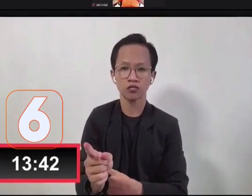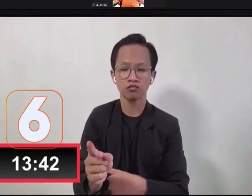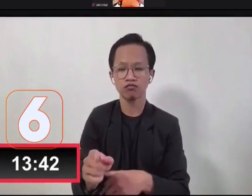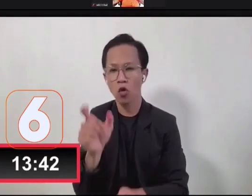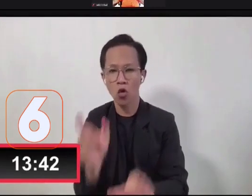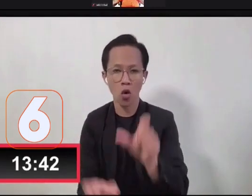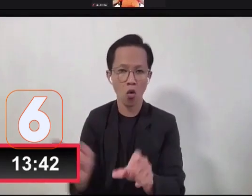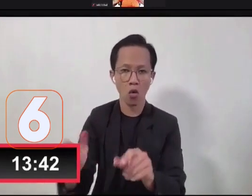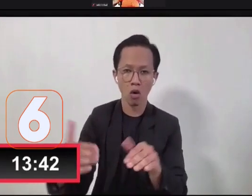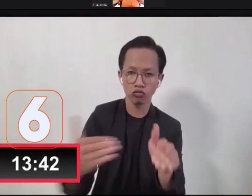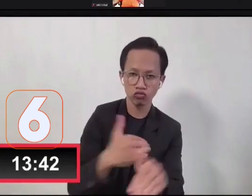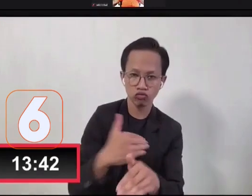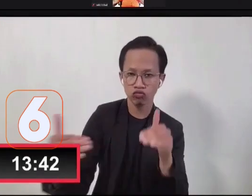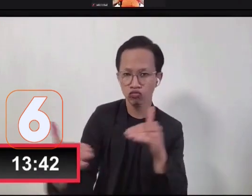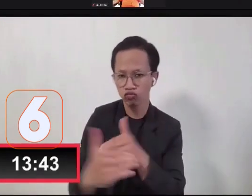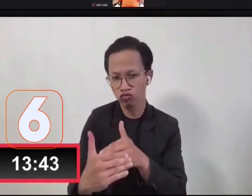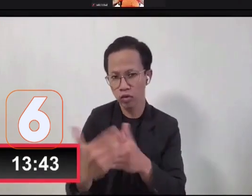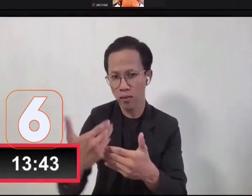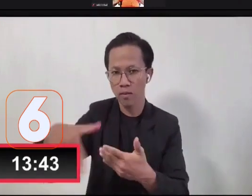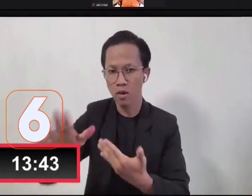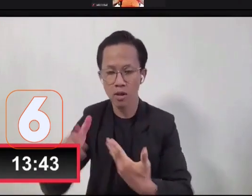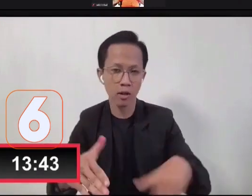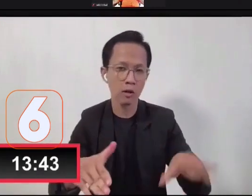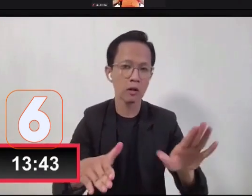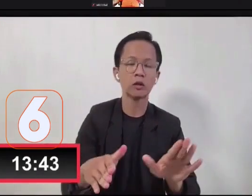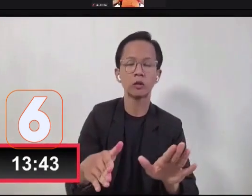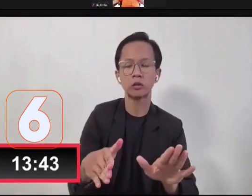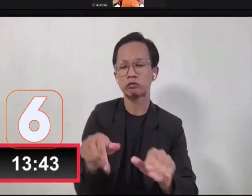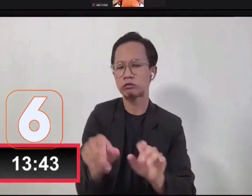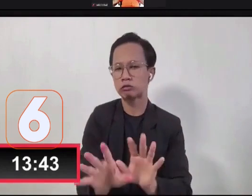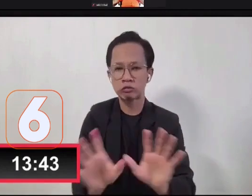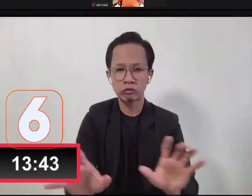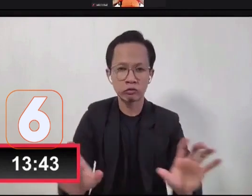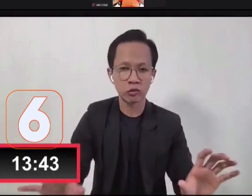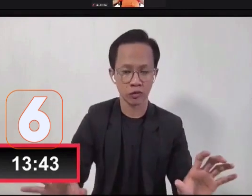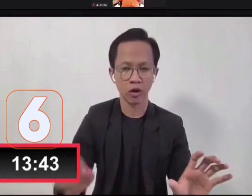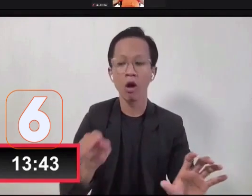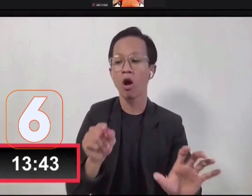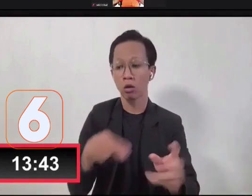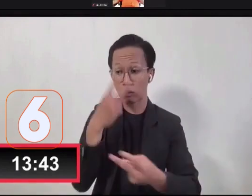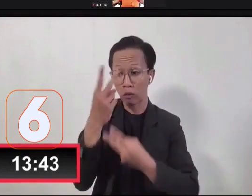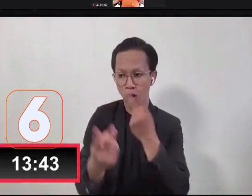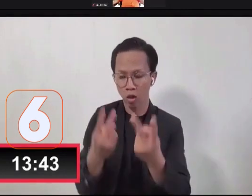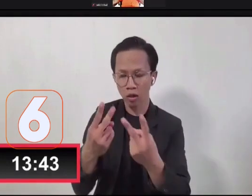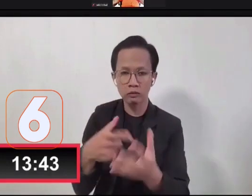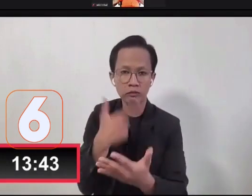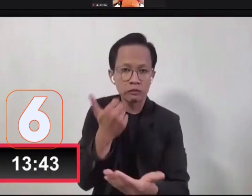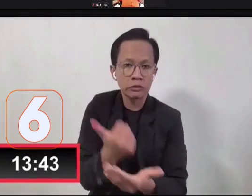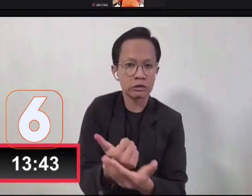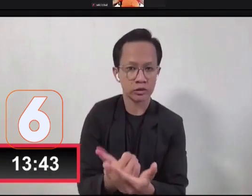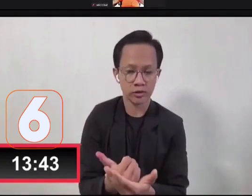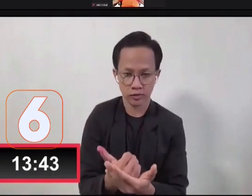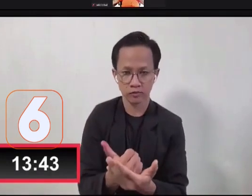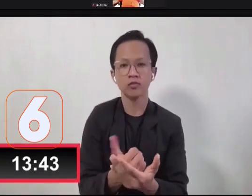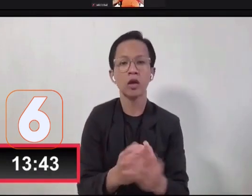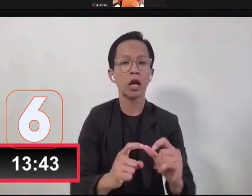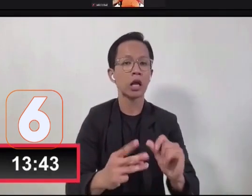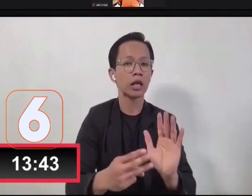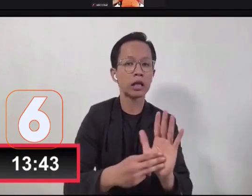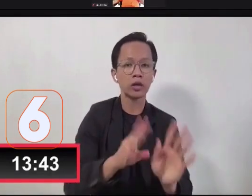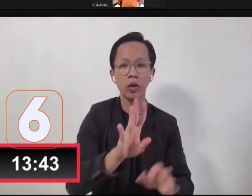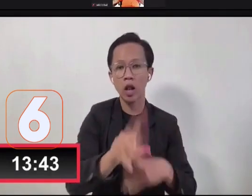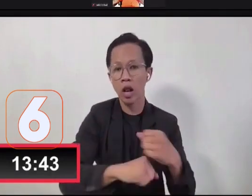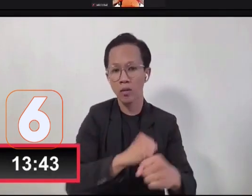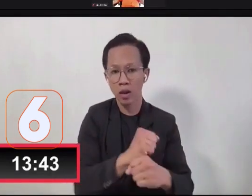juga perubahan pada aspek-aspek identitas tersebut perpanjangan SIM dalam rentang waktu 5 tahun sangat fungsional untuk memperbaharui data